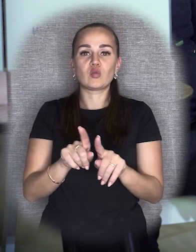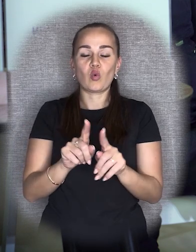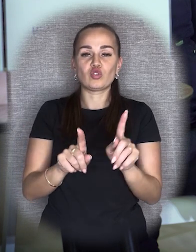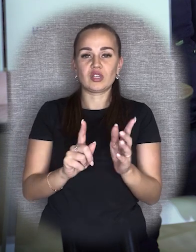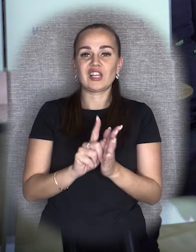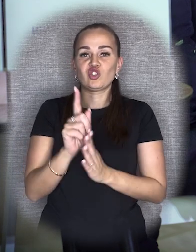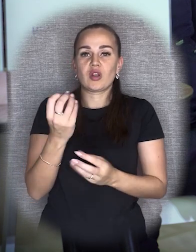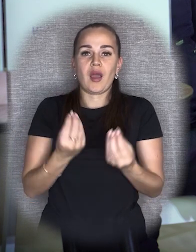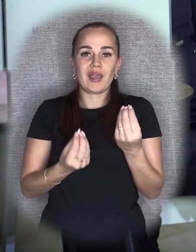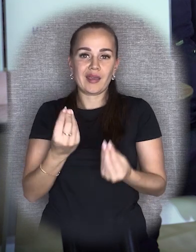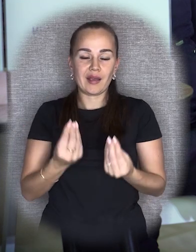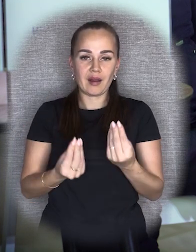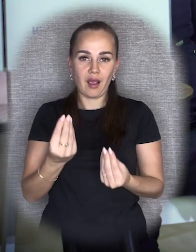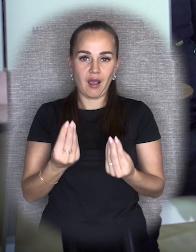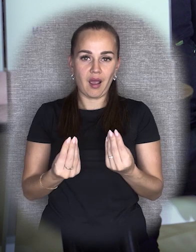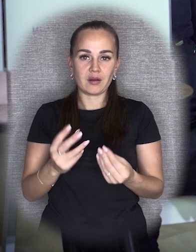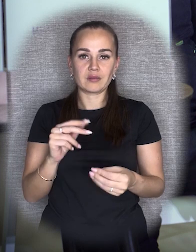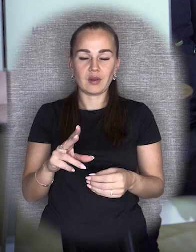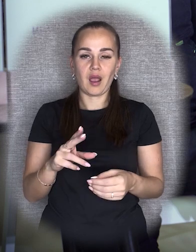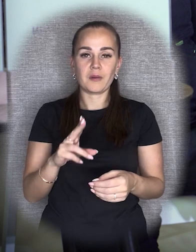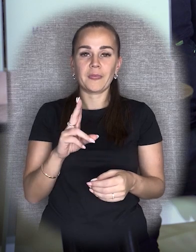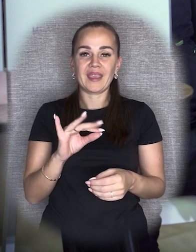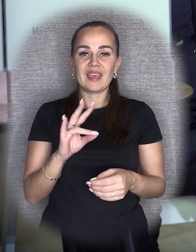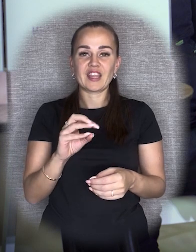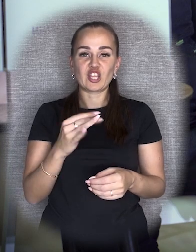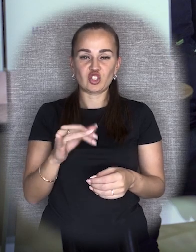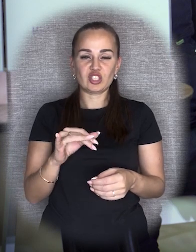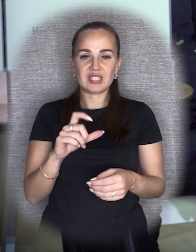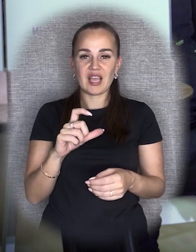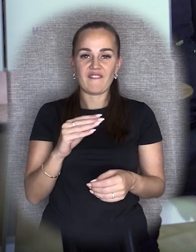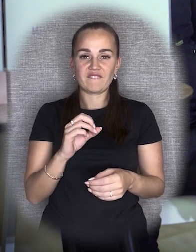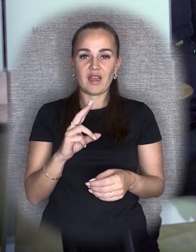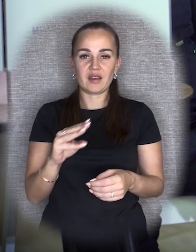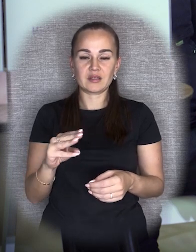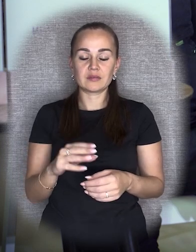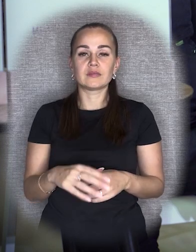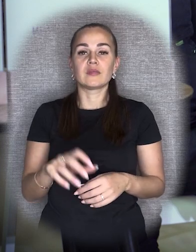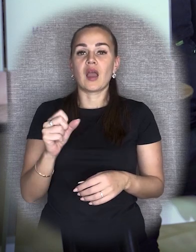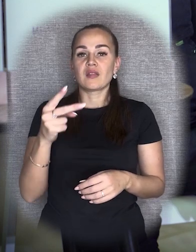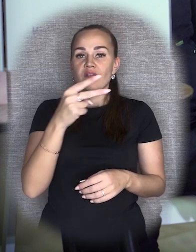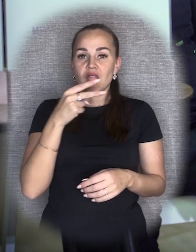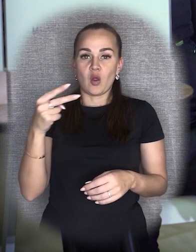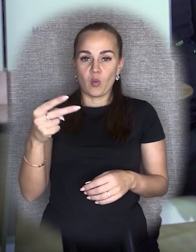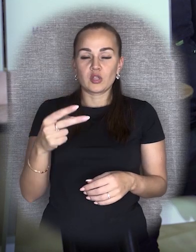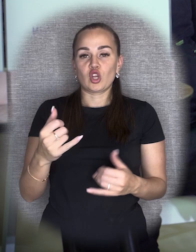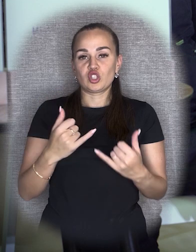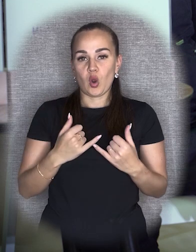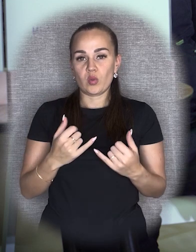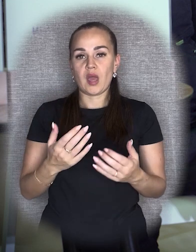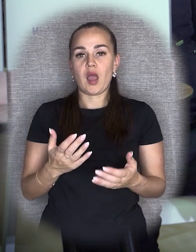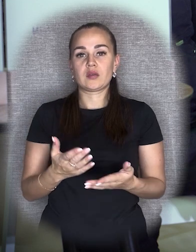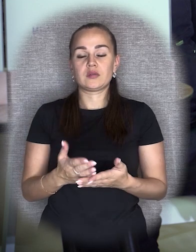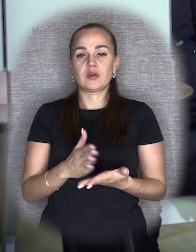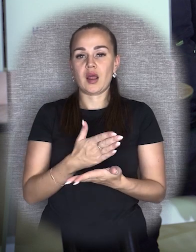тоже начинают игру и за счет кинетического эффекта, да, движения. Ну, а на втором этаже у